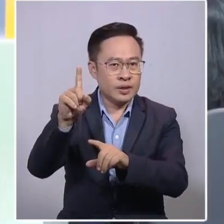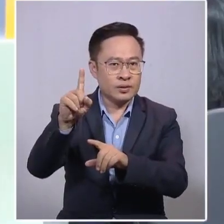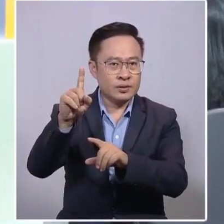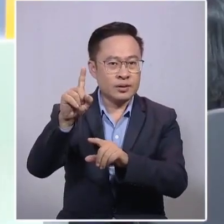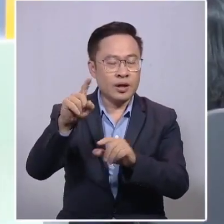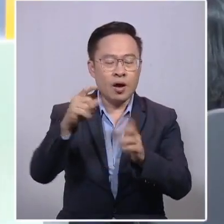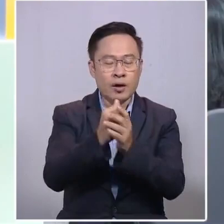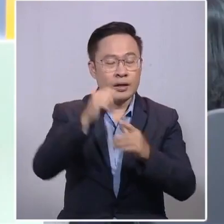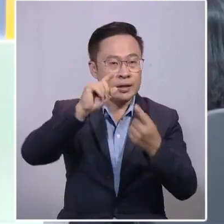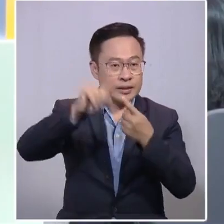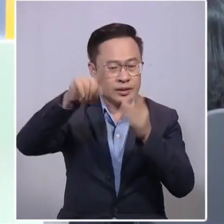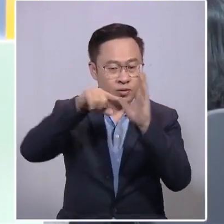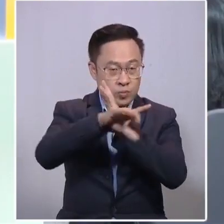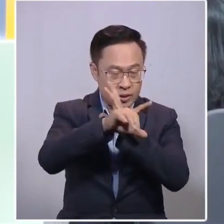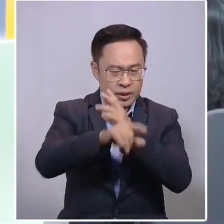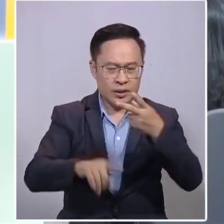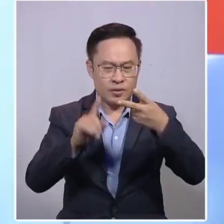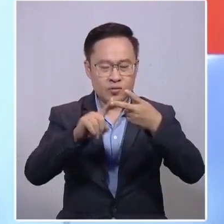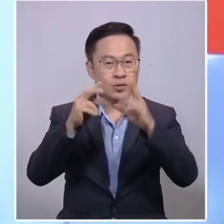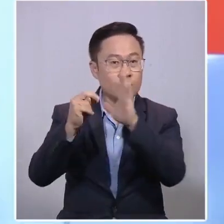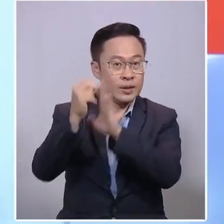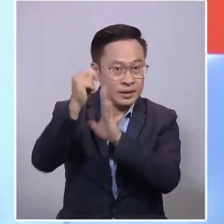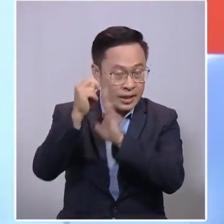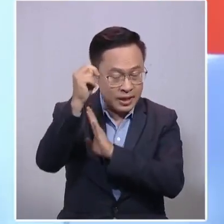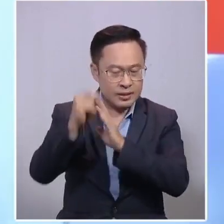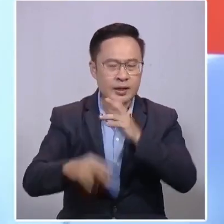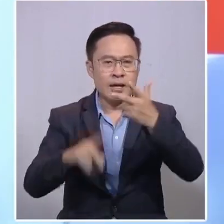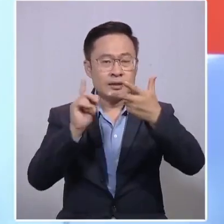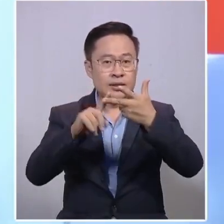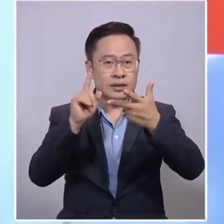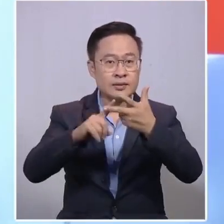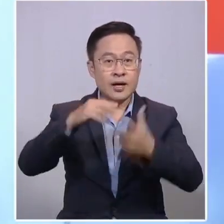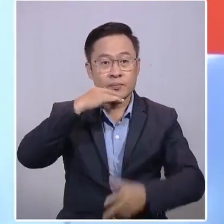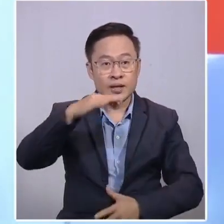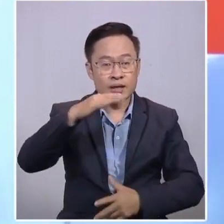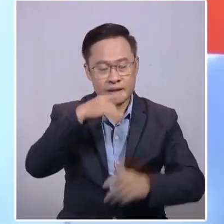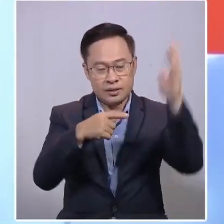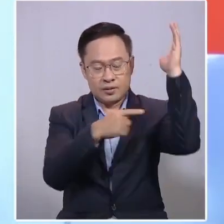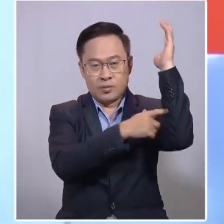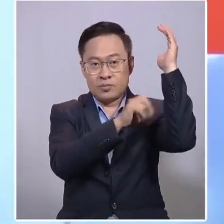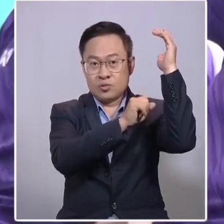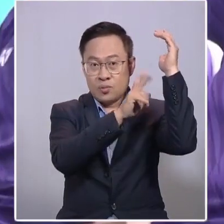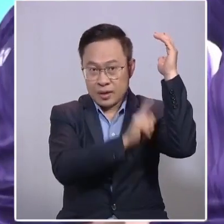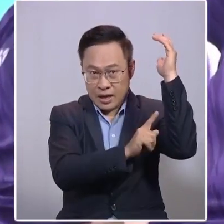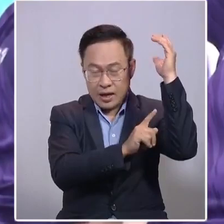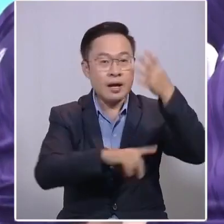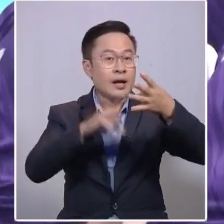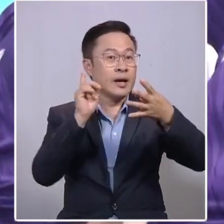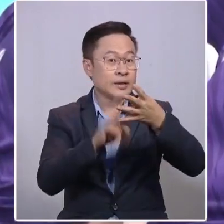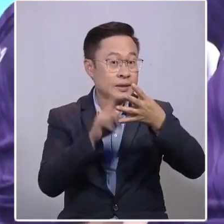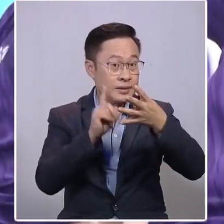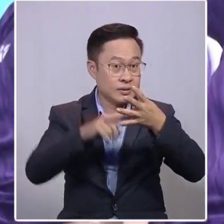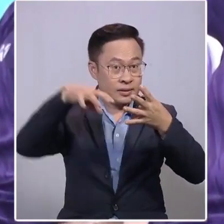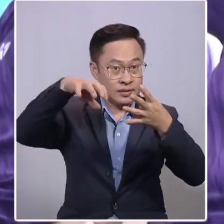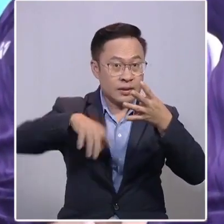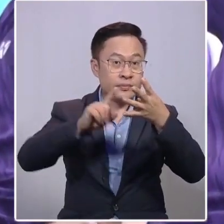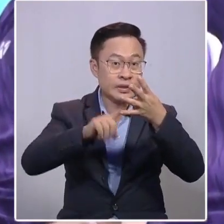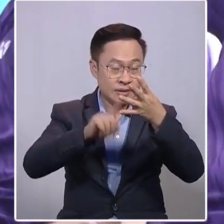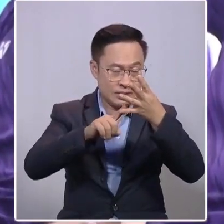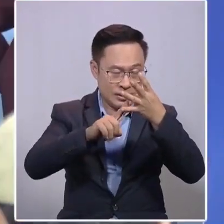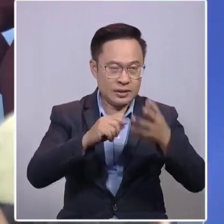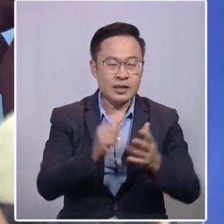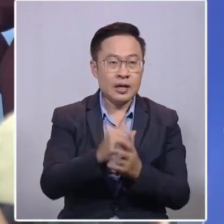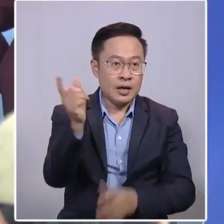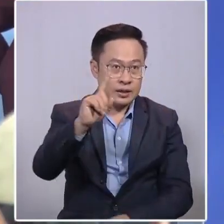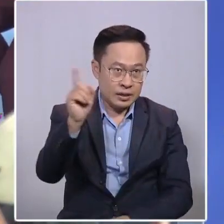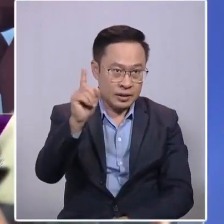วิ่งชมธรรมชาตินะครับและวันอาทิตย์ที่ 3ธันวาคมวิ่งชมทะเลที่หาดสมิหลาจังหวัดสงขลาและปิดท้ายโปรแกรมนะครับเอคอ